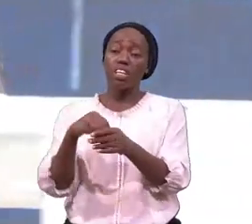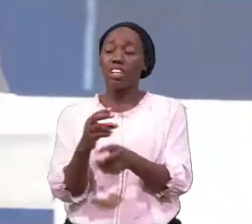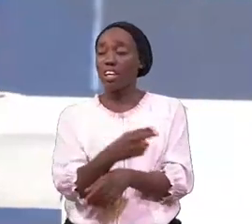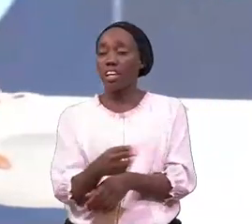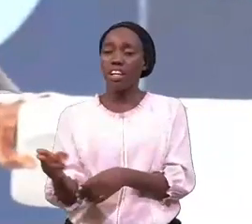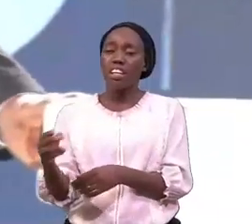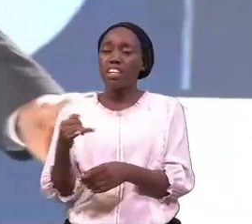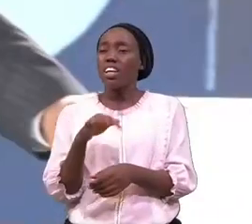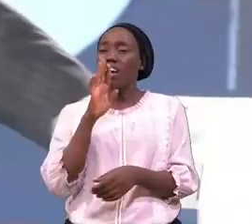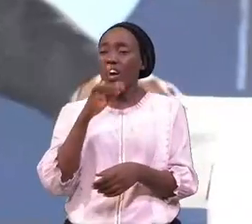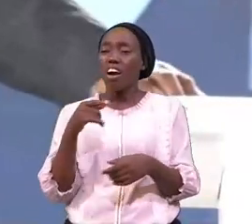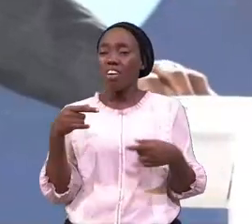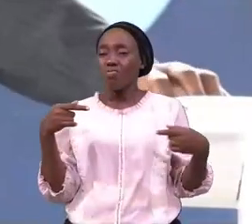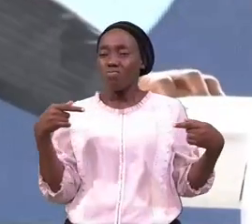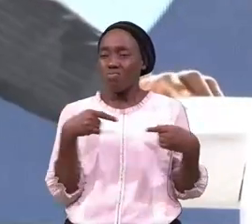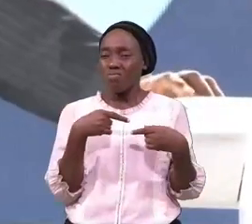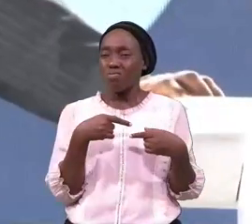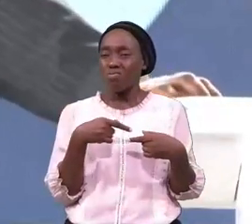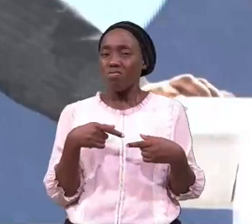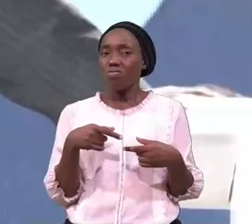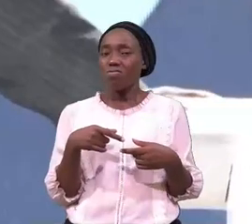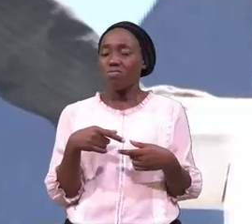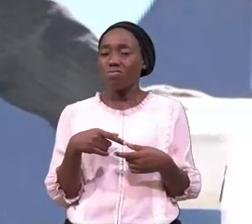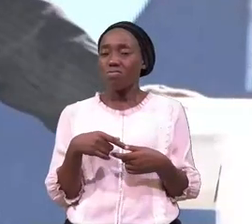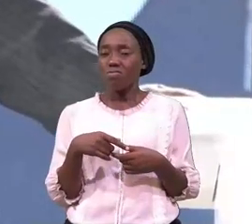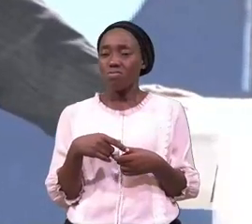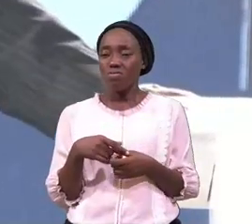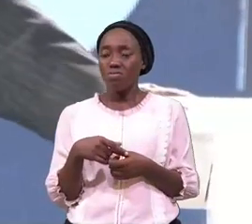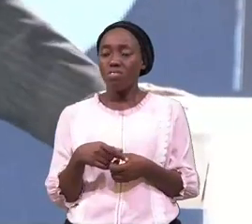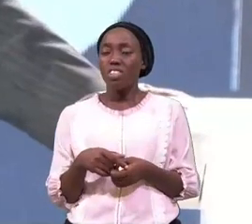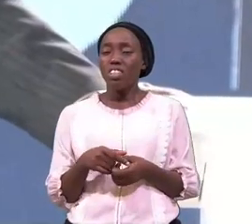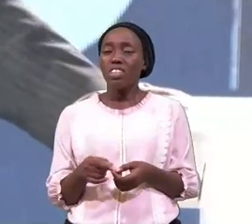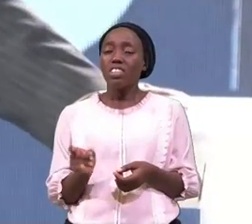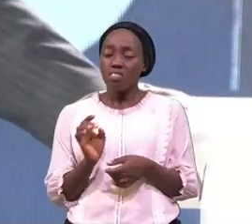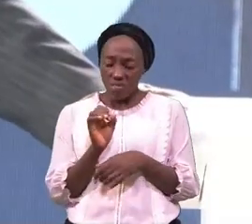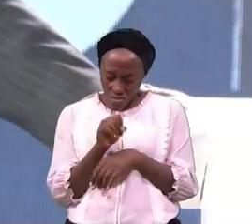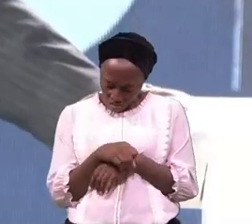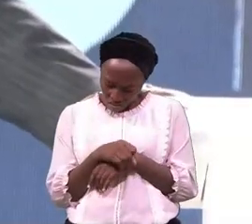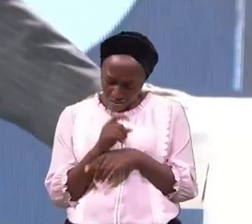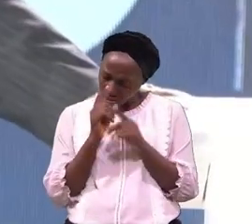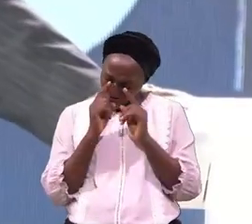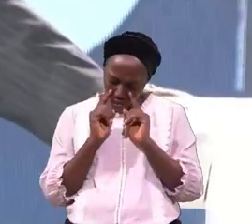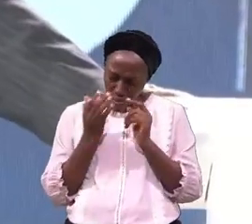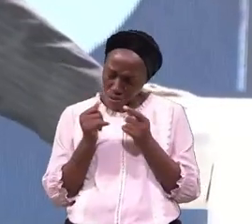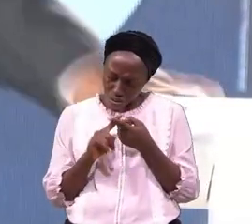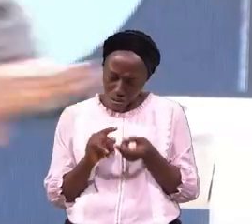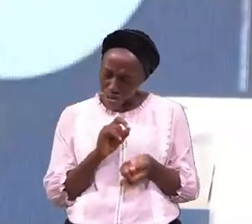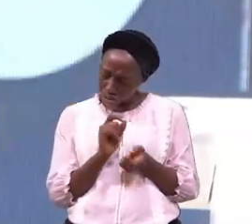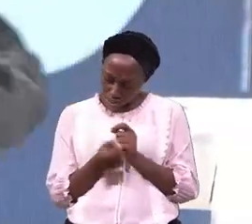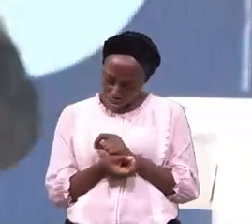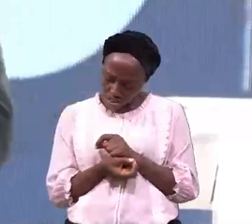Ils ont le cœur touché et certains pleurent déjà. Et tombe déjà sur leur visage, ils veulent se repentir.